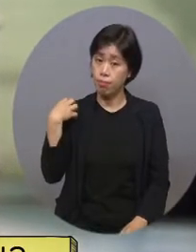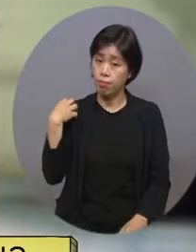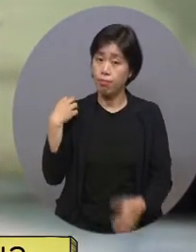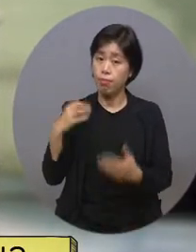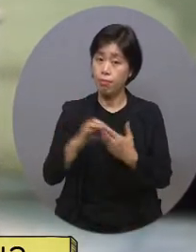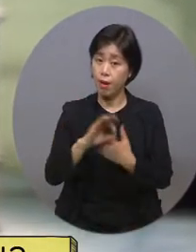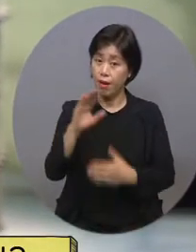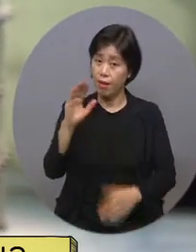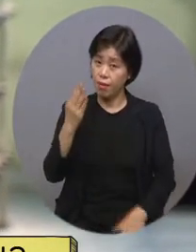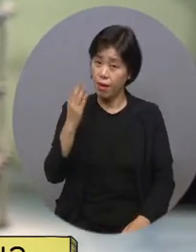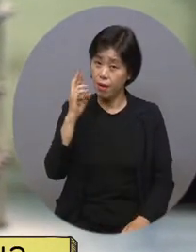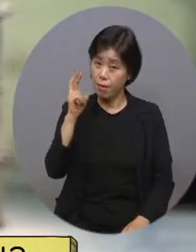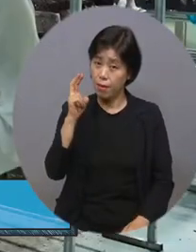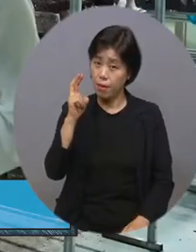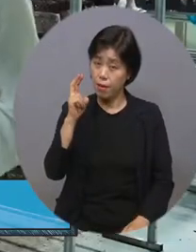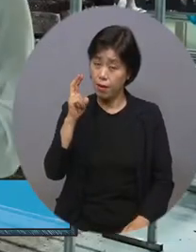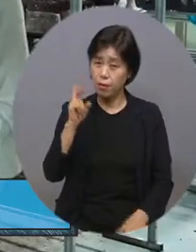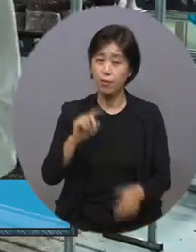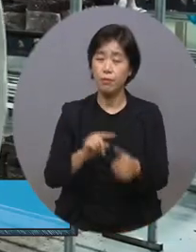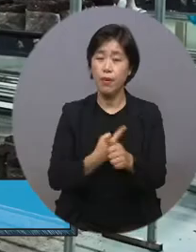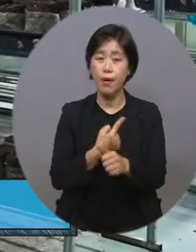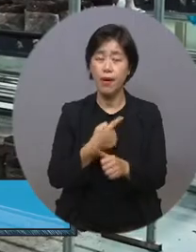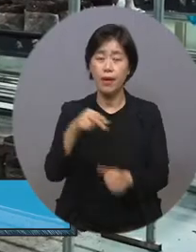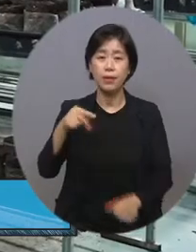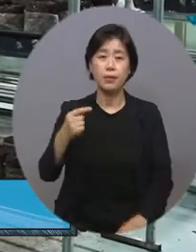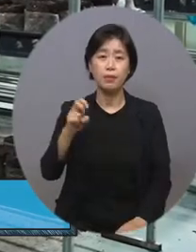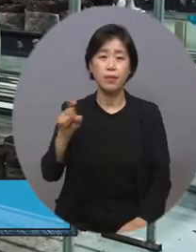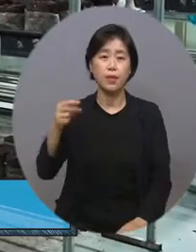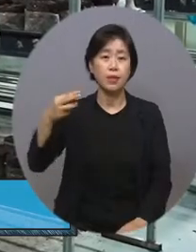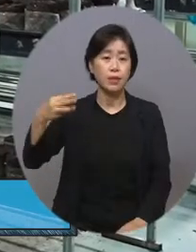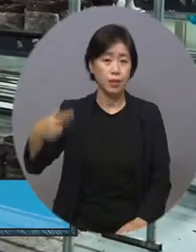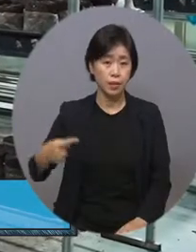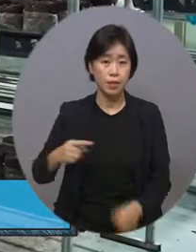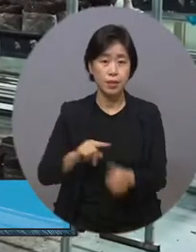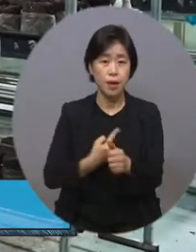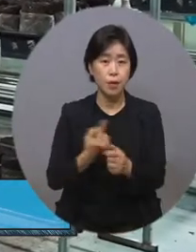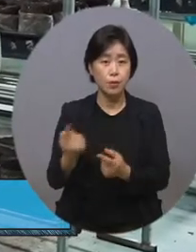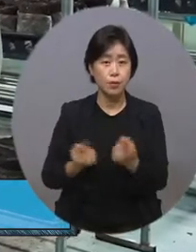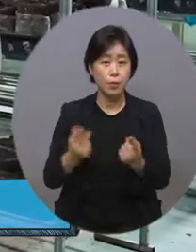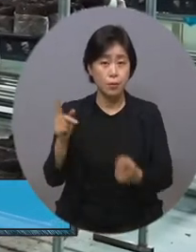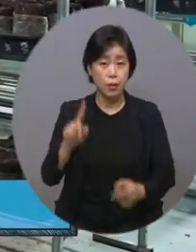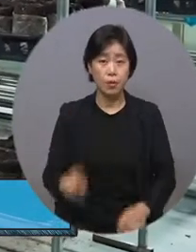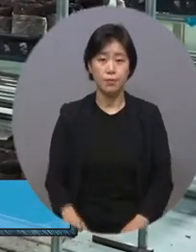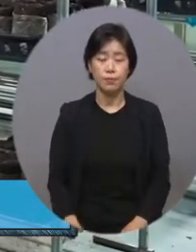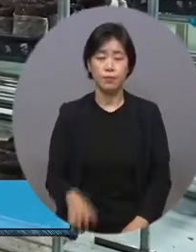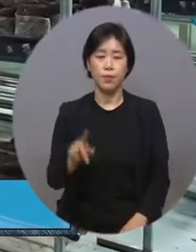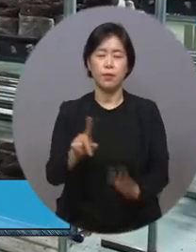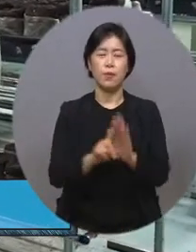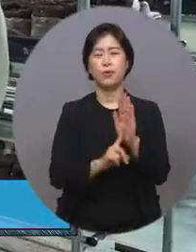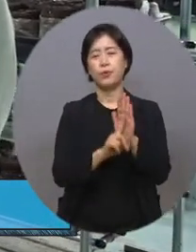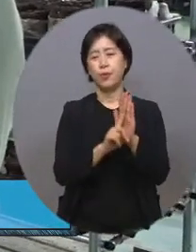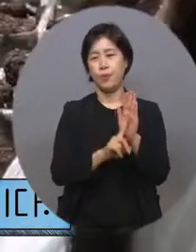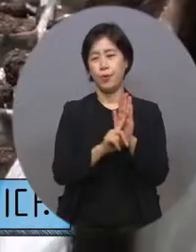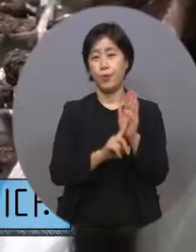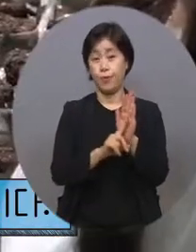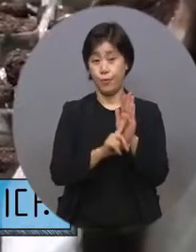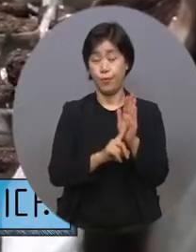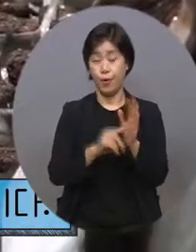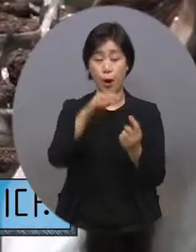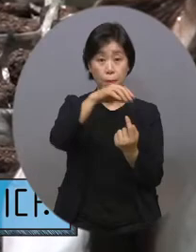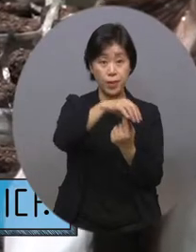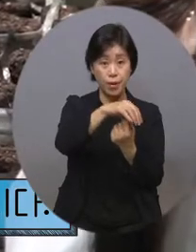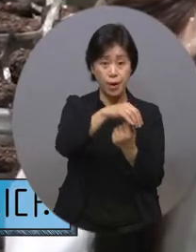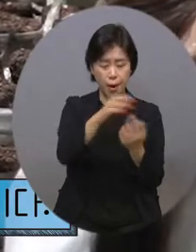재배 형식으로 진행되는지? 여기도 이제 버섯이 최적의 온도가 재배하기 좋은 최적의 온도를 유지하기 위해서 네.